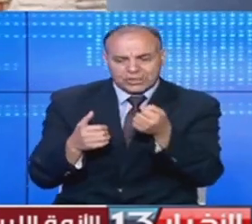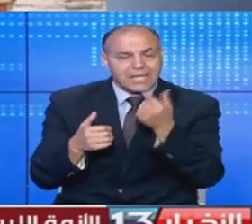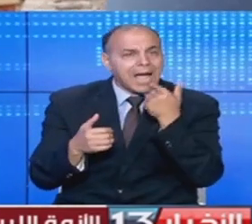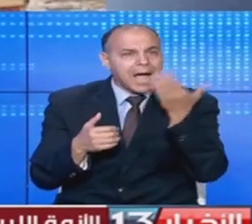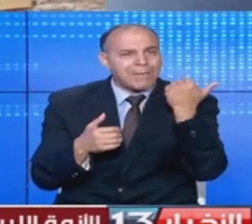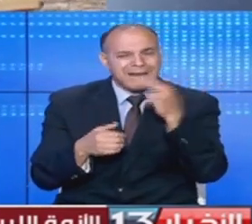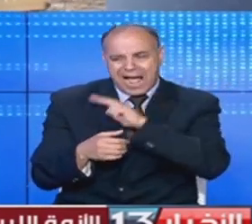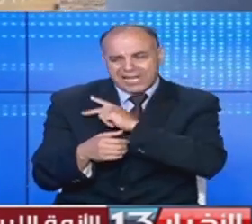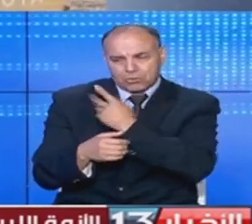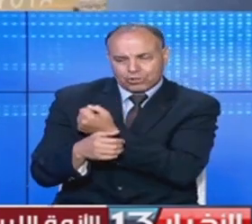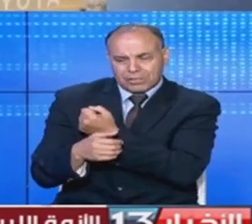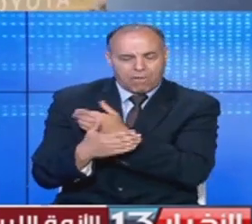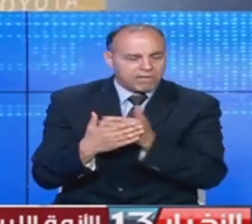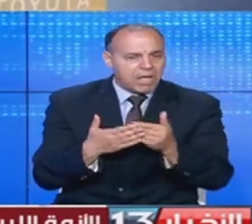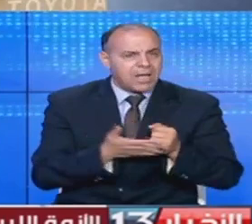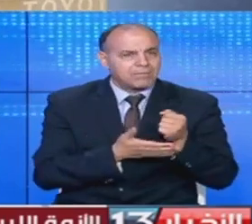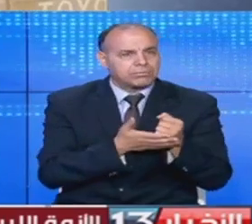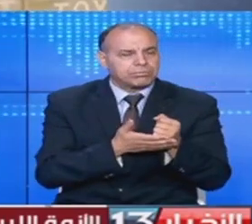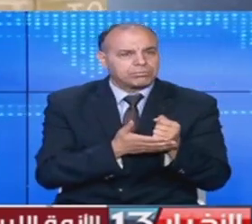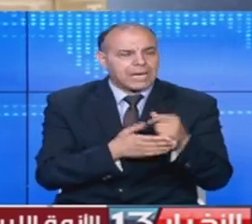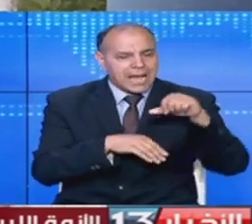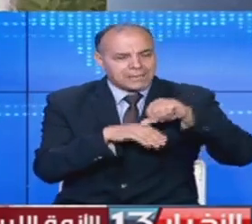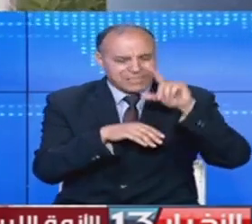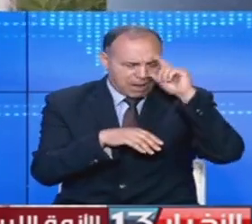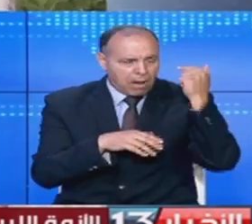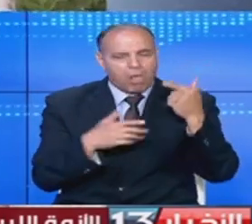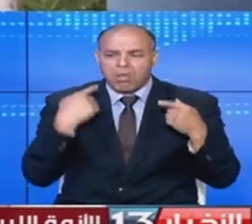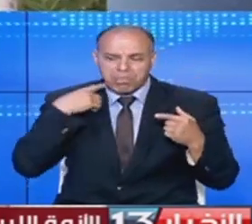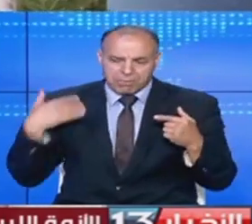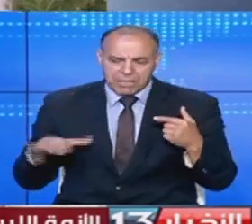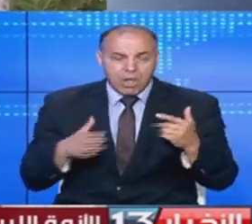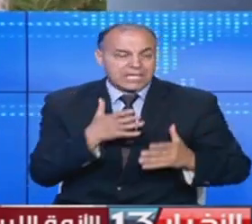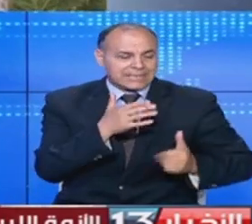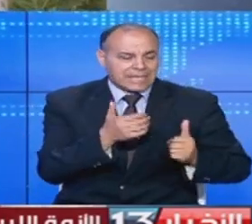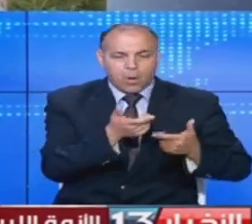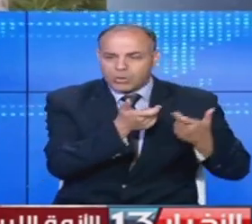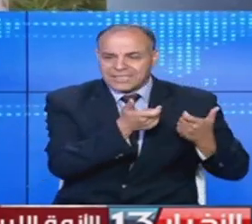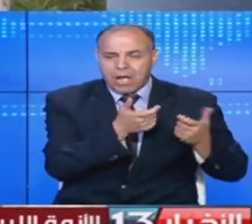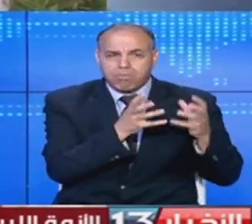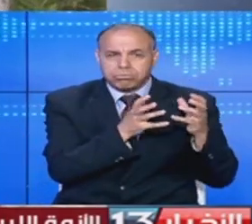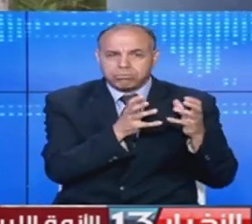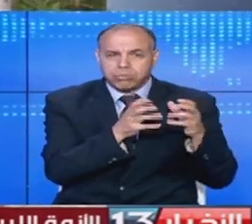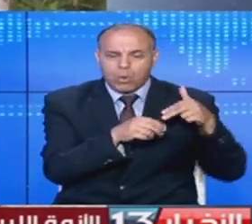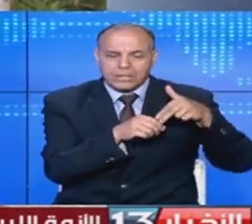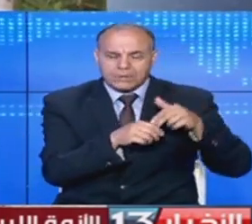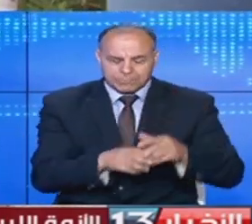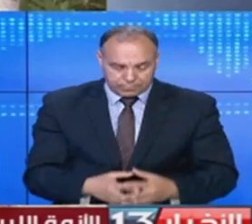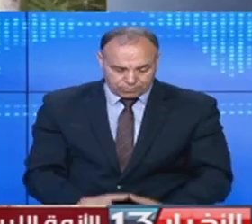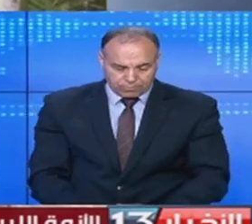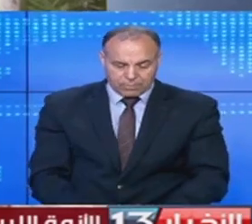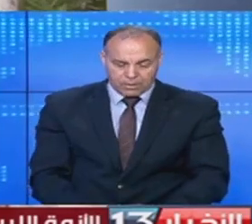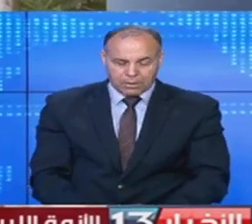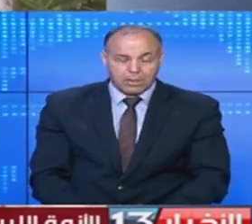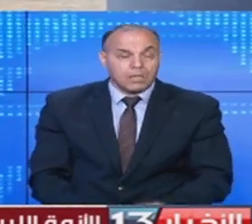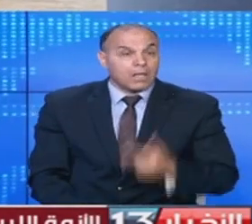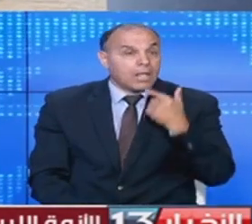تستخدمه قوات حفتر لدعم هجومها على العاصمة طرابلس بالمسلحين والأسلحة والذخيرة والوقود.